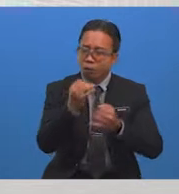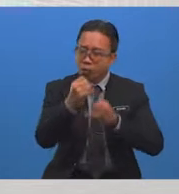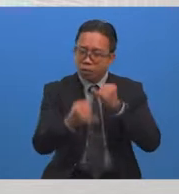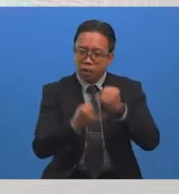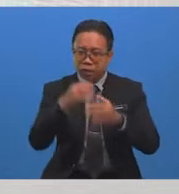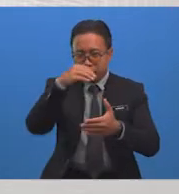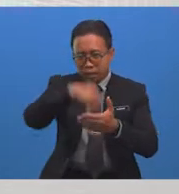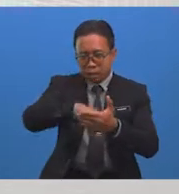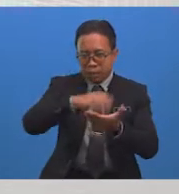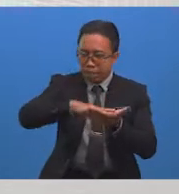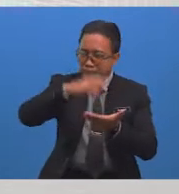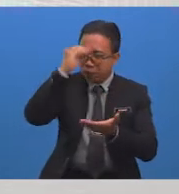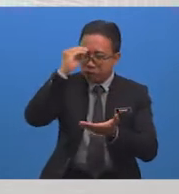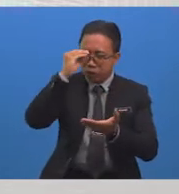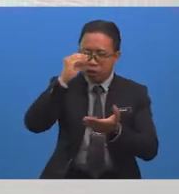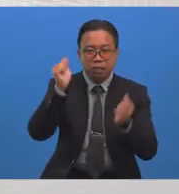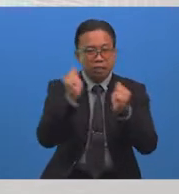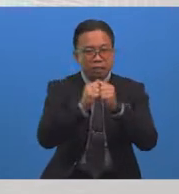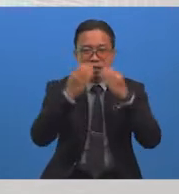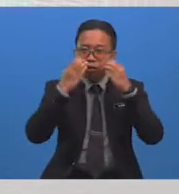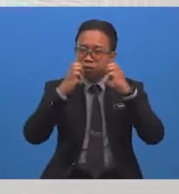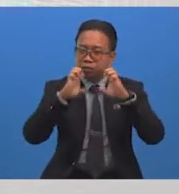pelajaran dengan Cemerlang